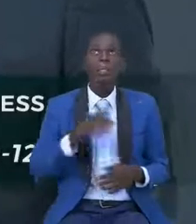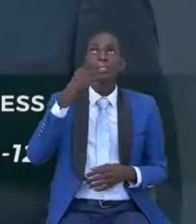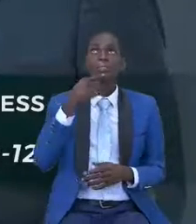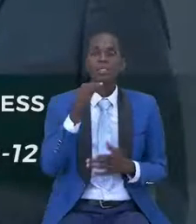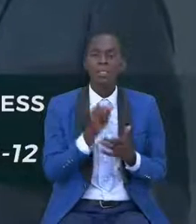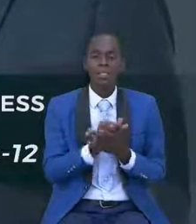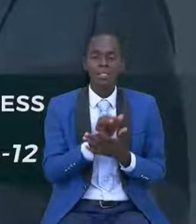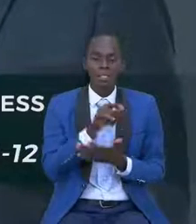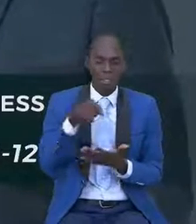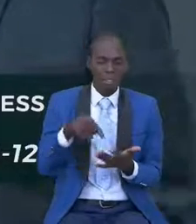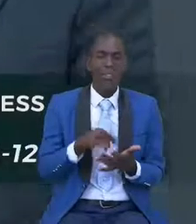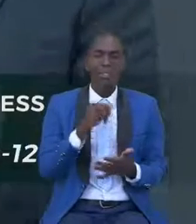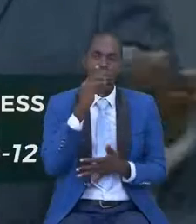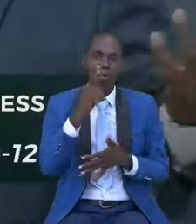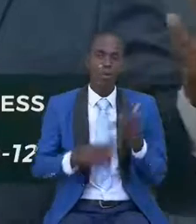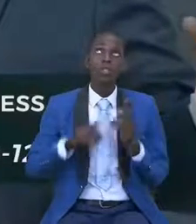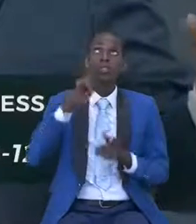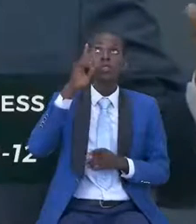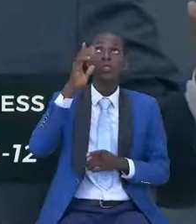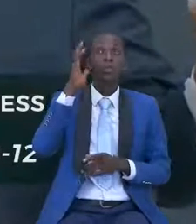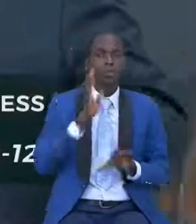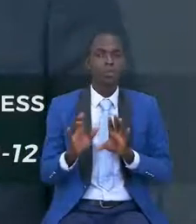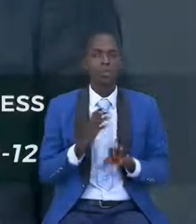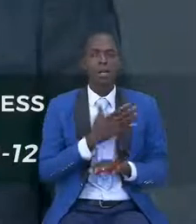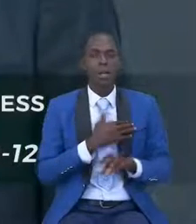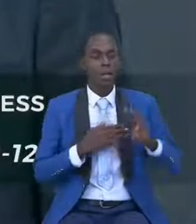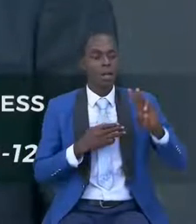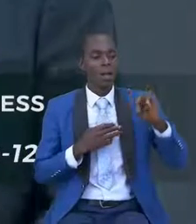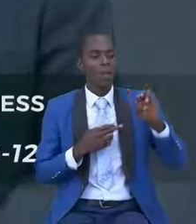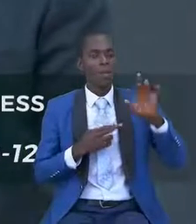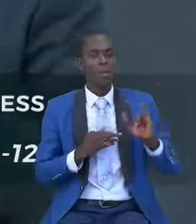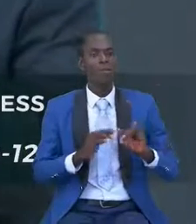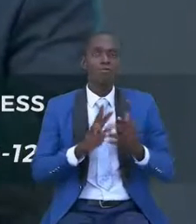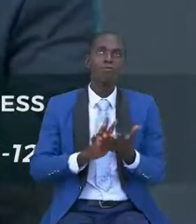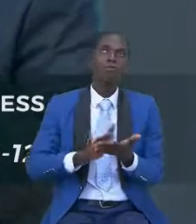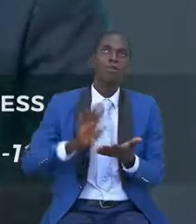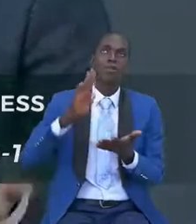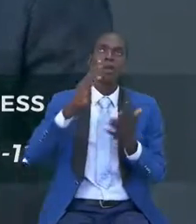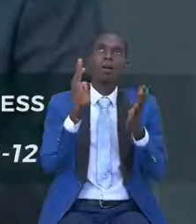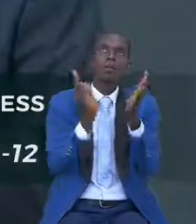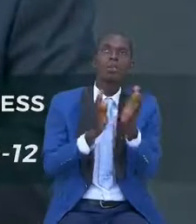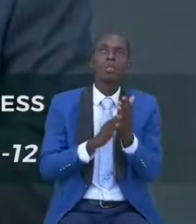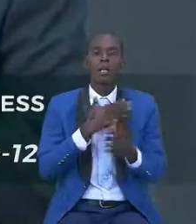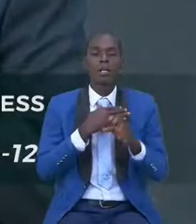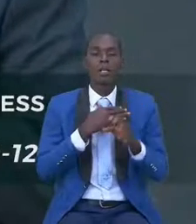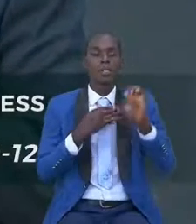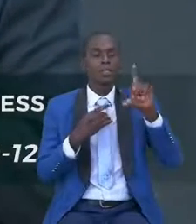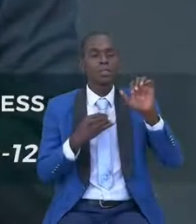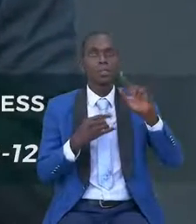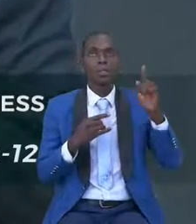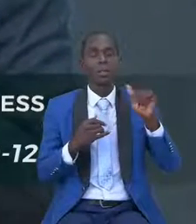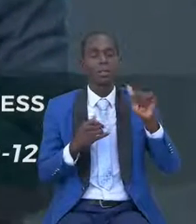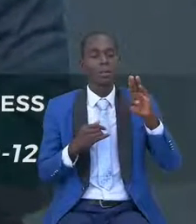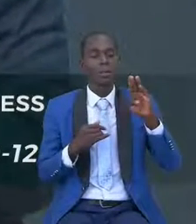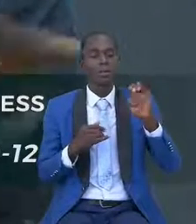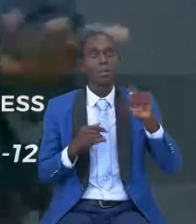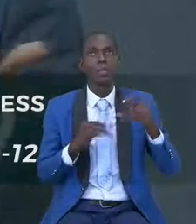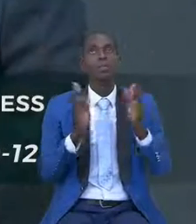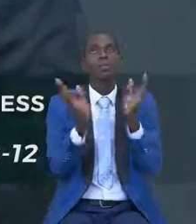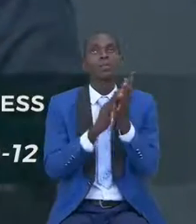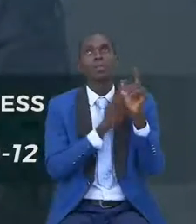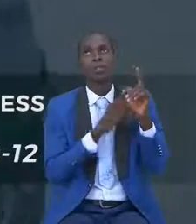voici ce qu'il fera. Et Marie a glorifié le Seigneur. Élisabeth a glorifié le Seigneur. Et Zacharie